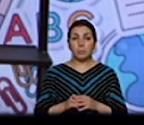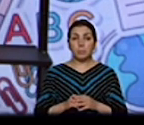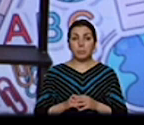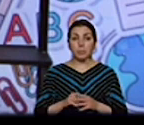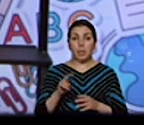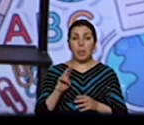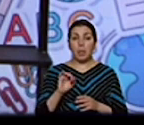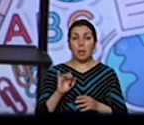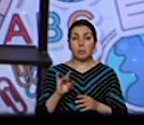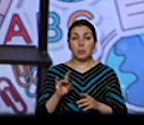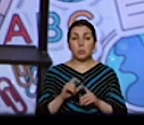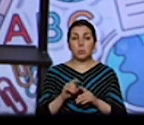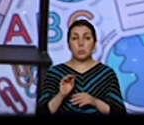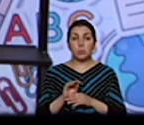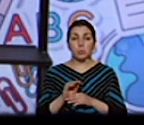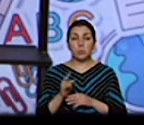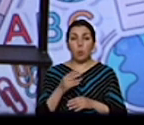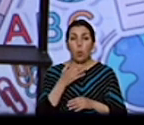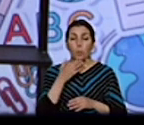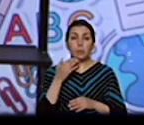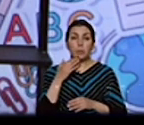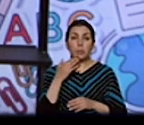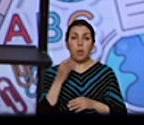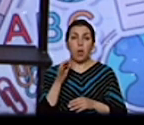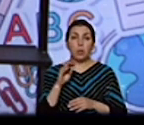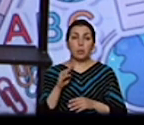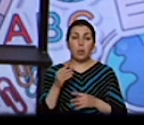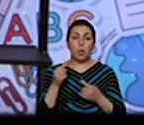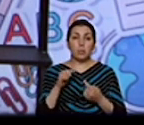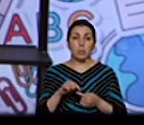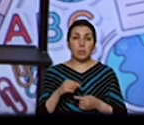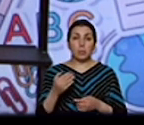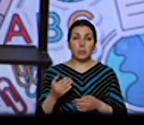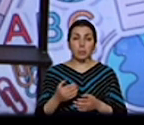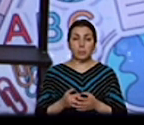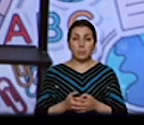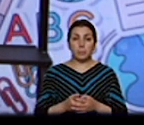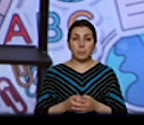Demak, lar qo'shimchasi ko'plikdagi otlarni hosil qilar ekan.